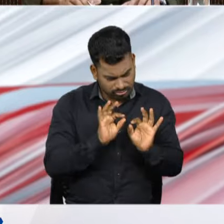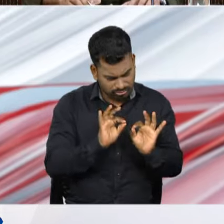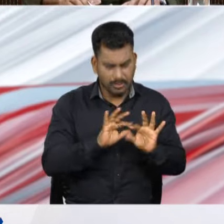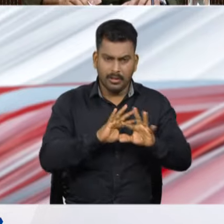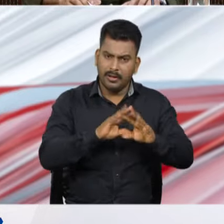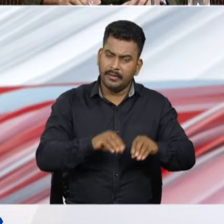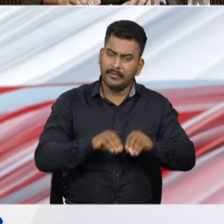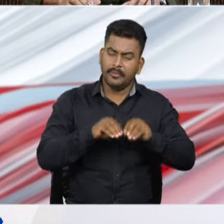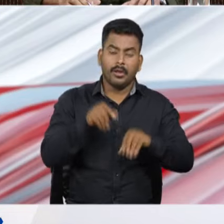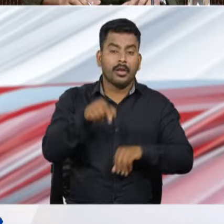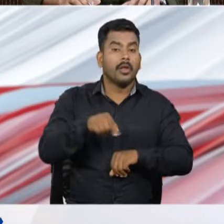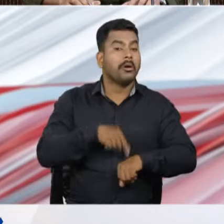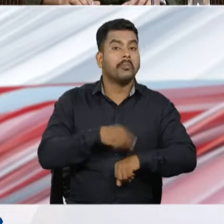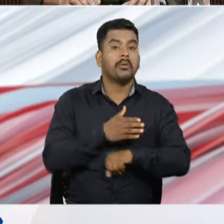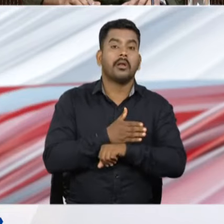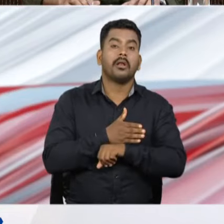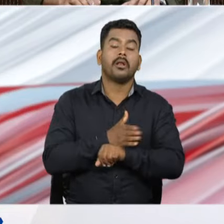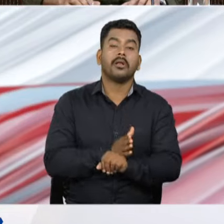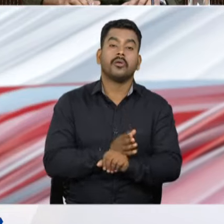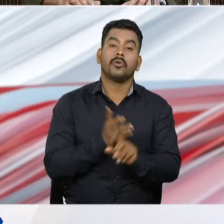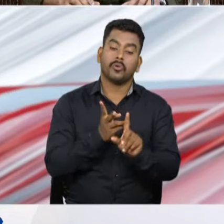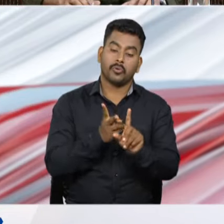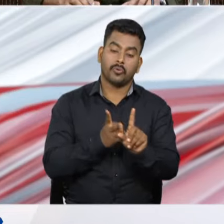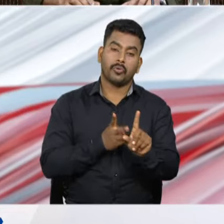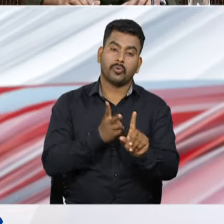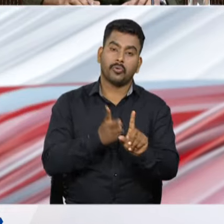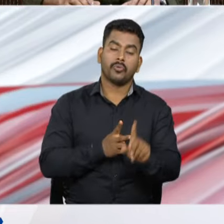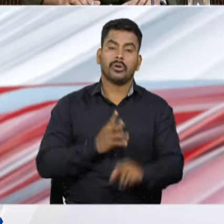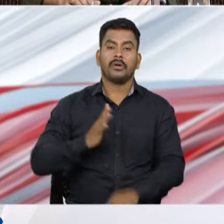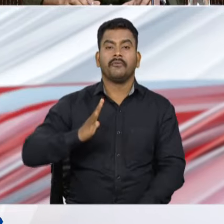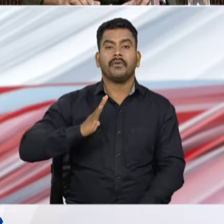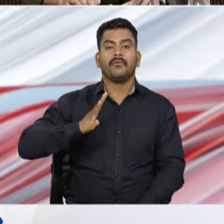ഇപ്പോൾ 2 വർഷം കഴിഞ്ഞിട്ടാണ് കൊടുക്കുന്നത്.